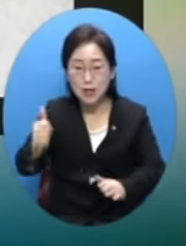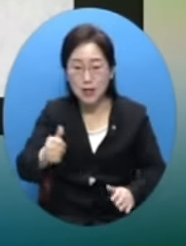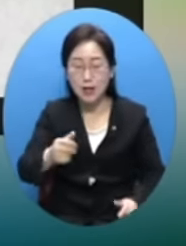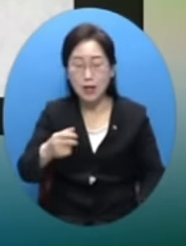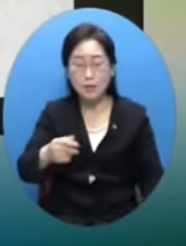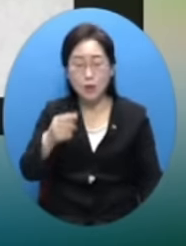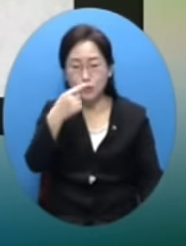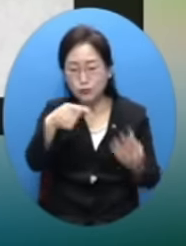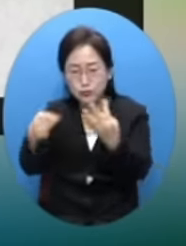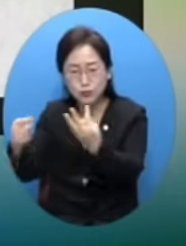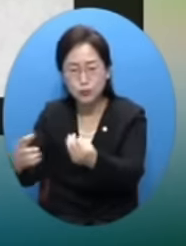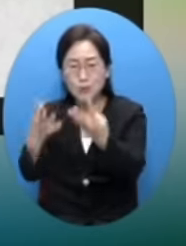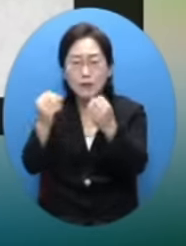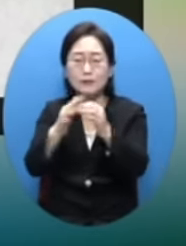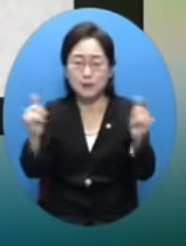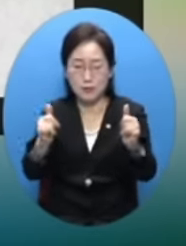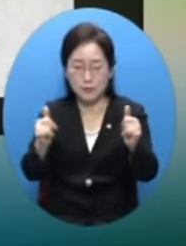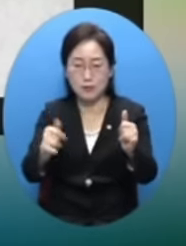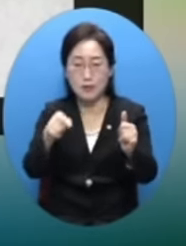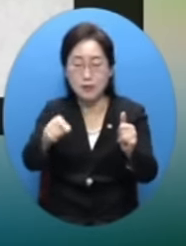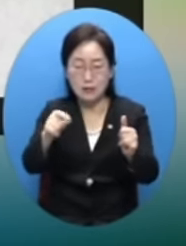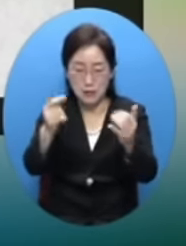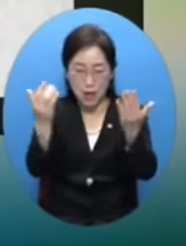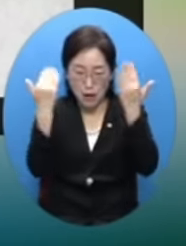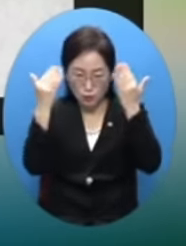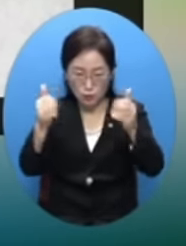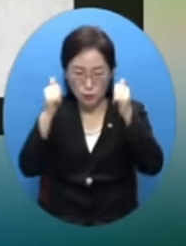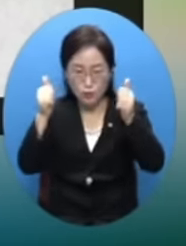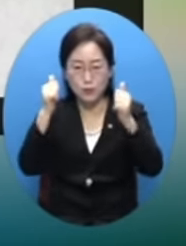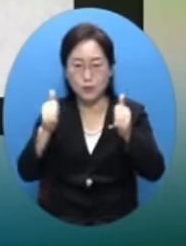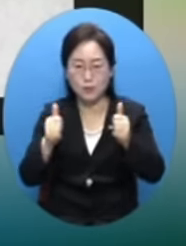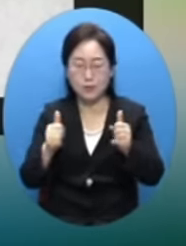민족운동가들 많은 사람들이 배제학당에서 배출됐습니다.